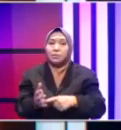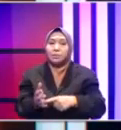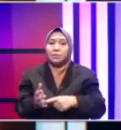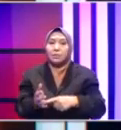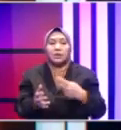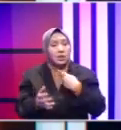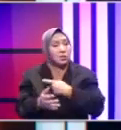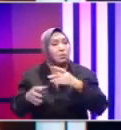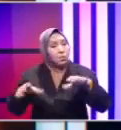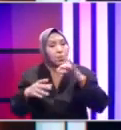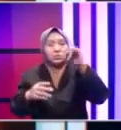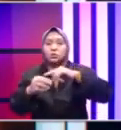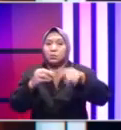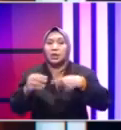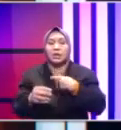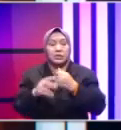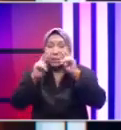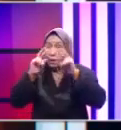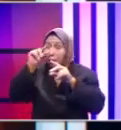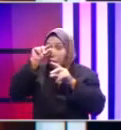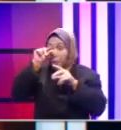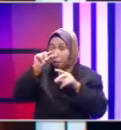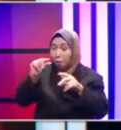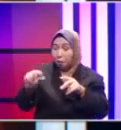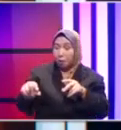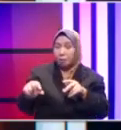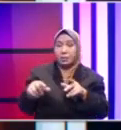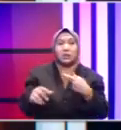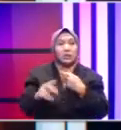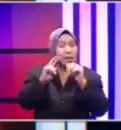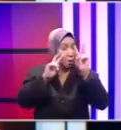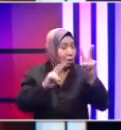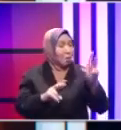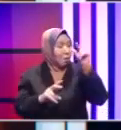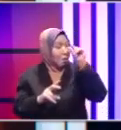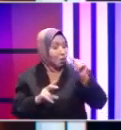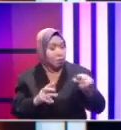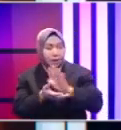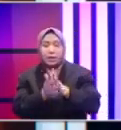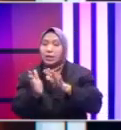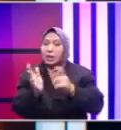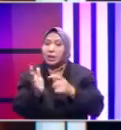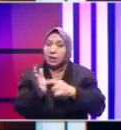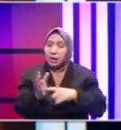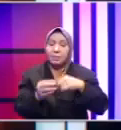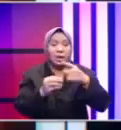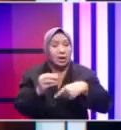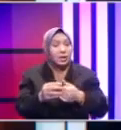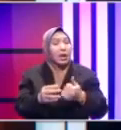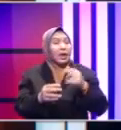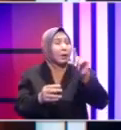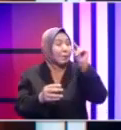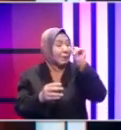kita membuat satu pekaru yang kita pandang remeh kan kita pada remeh jadi kada kada benih hari ini itu